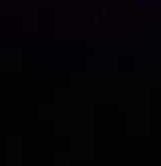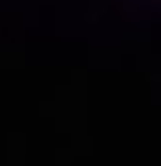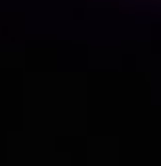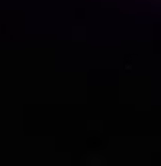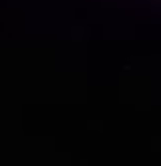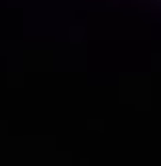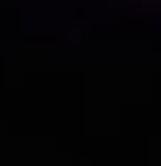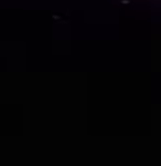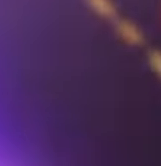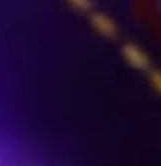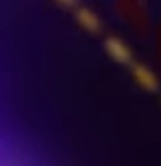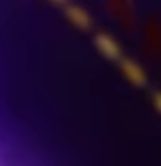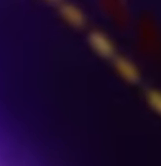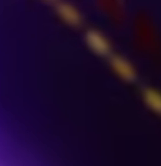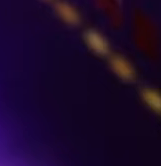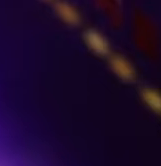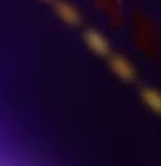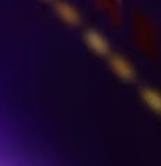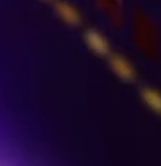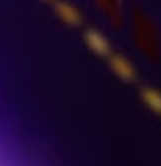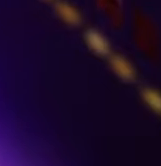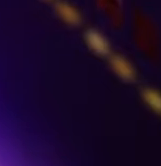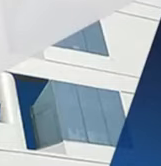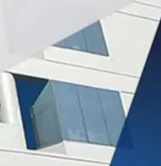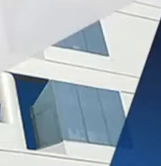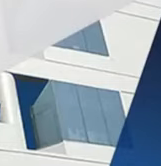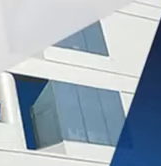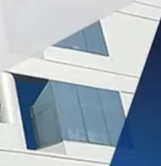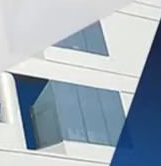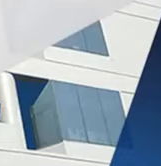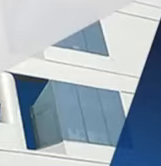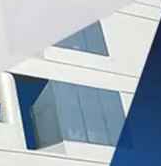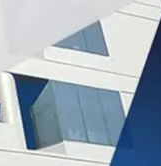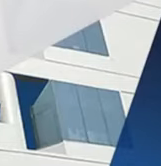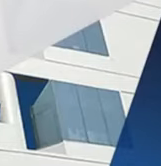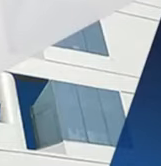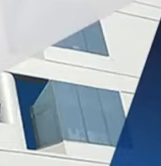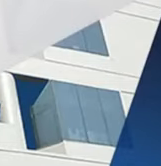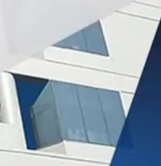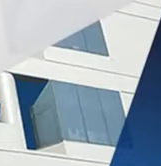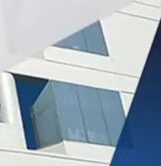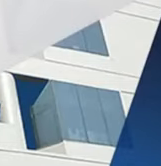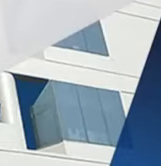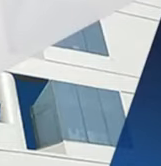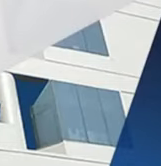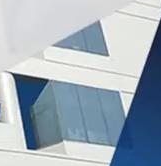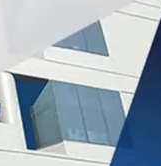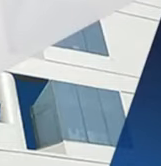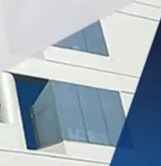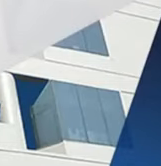Manalihim ni Urduha, weeknights, 8 p.m.